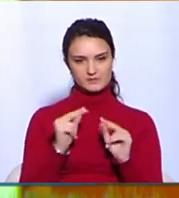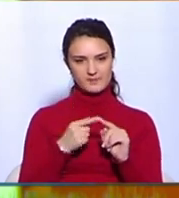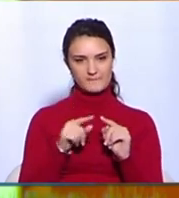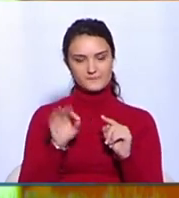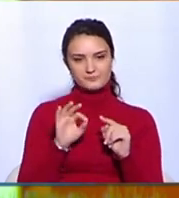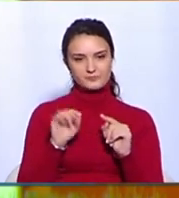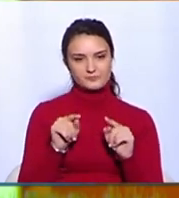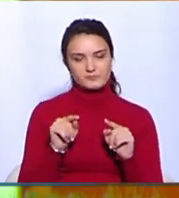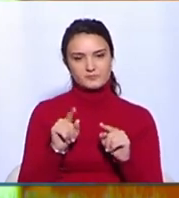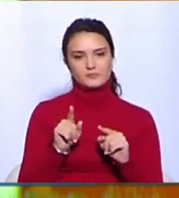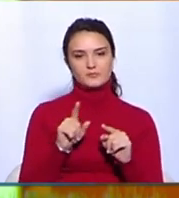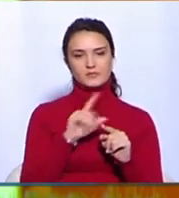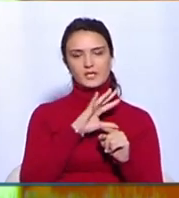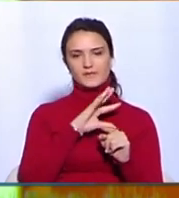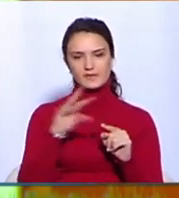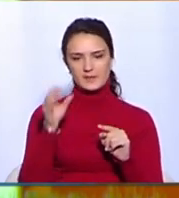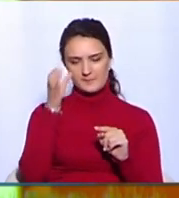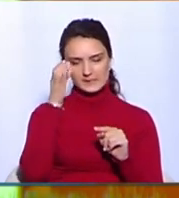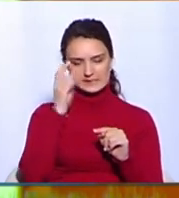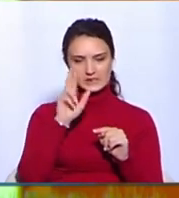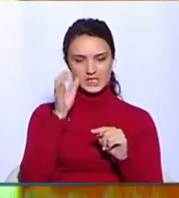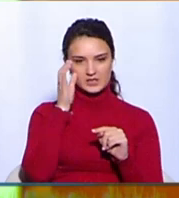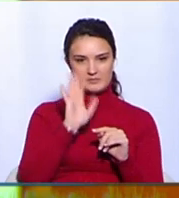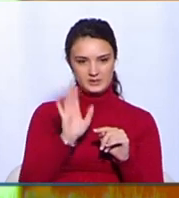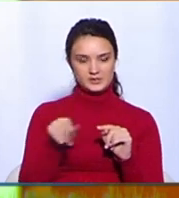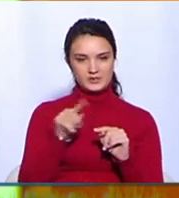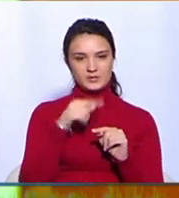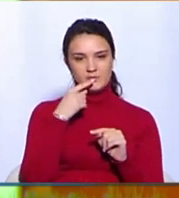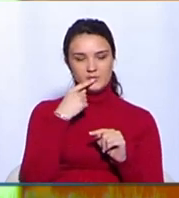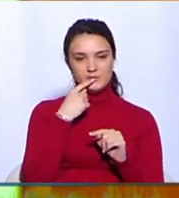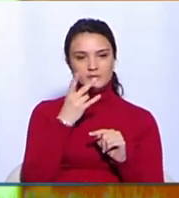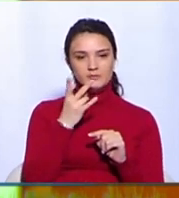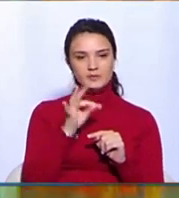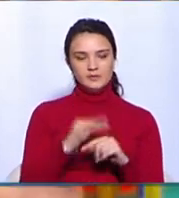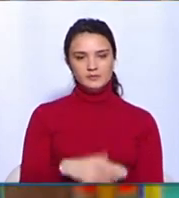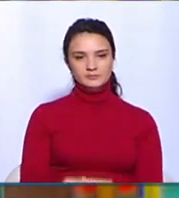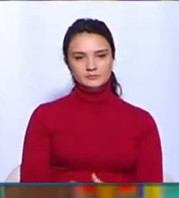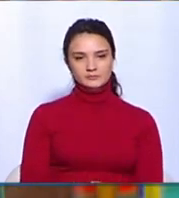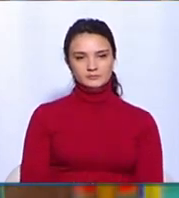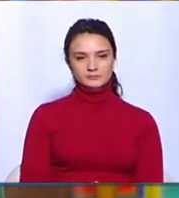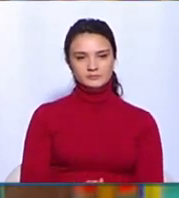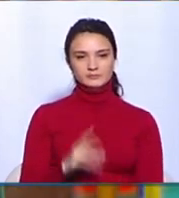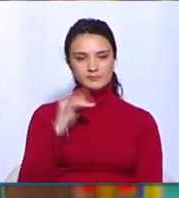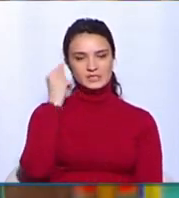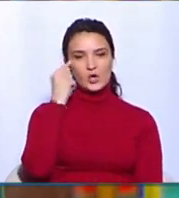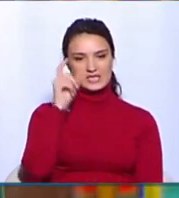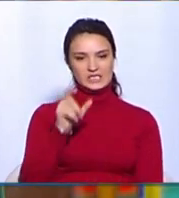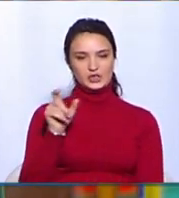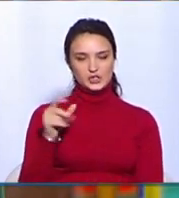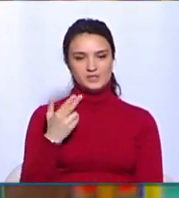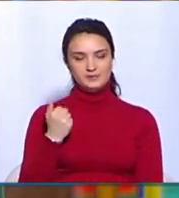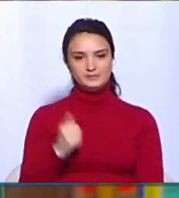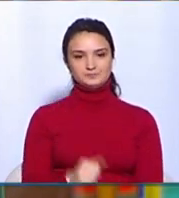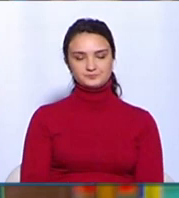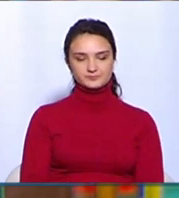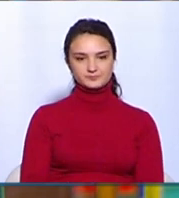ამაზე ყველა მეცნიერი და არამეცნიერი თანხმდება, მაგრამ მე ფსიქოანალიტიკოსები. დიახ,